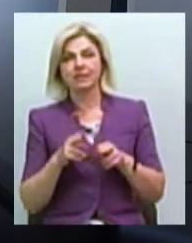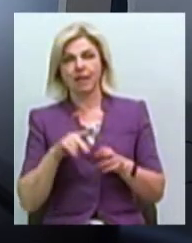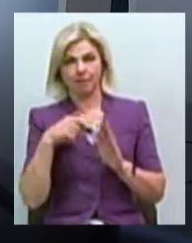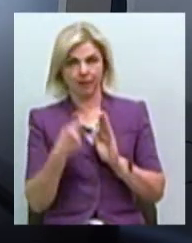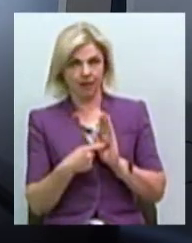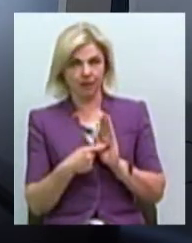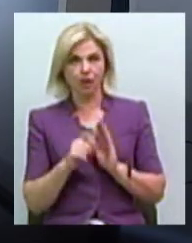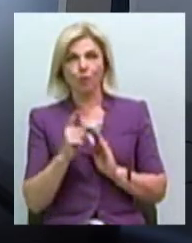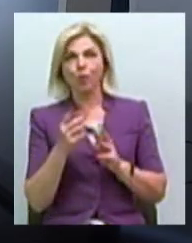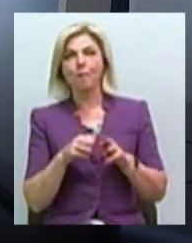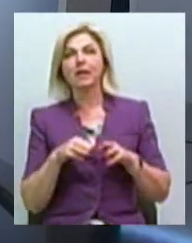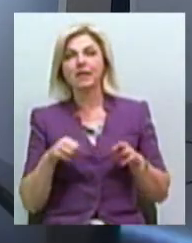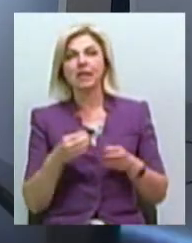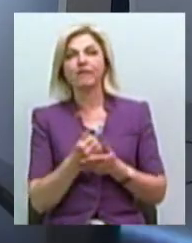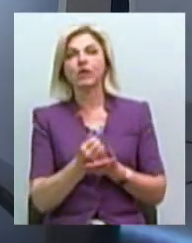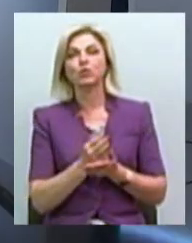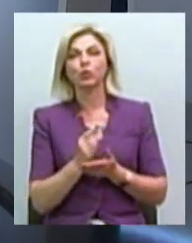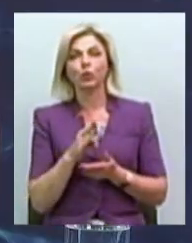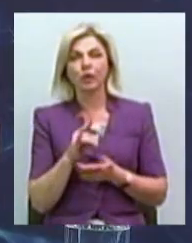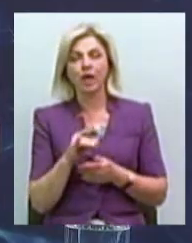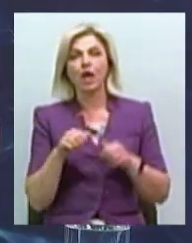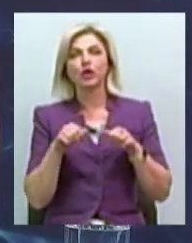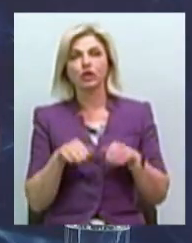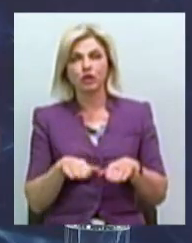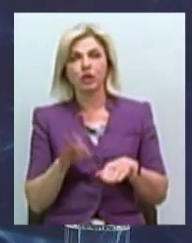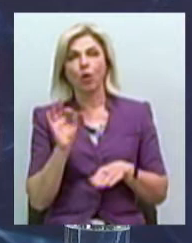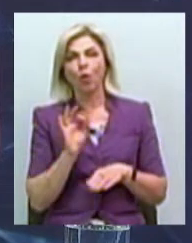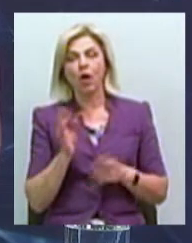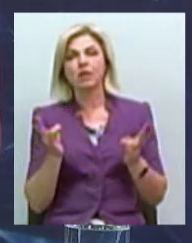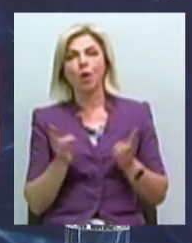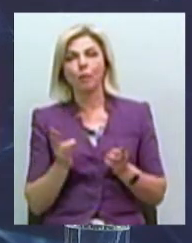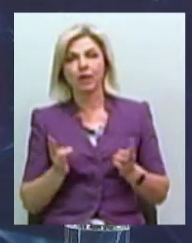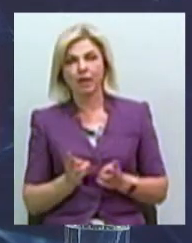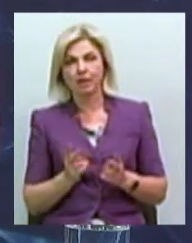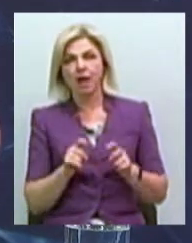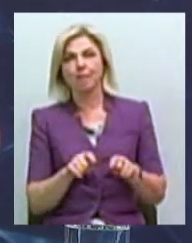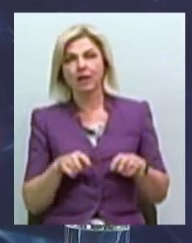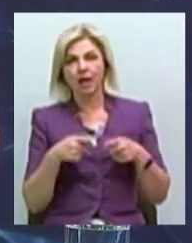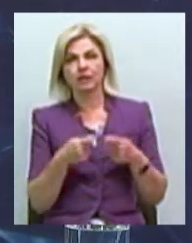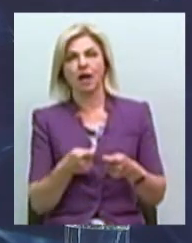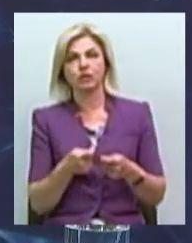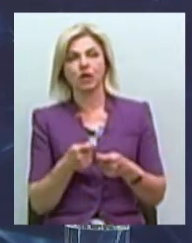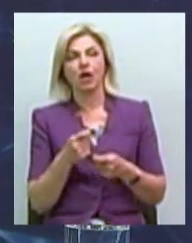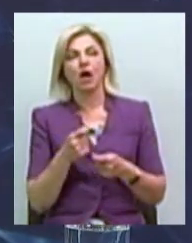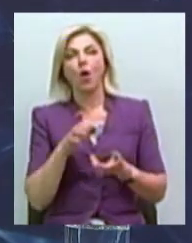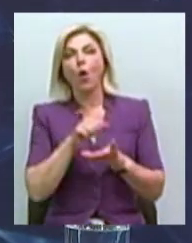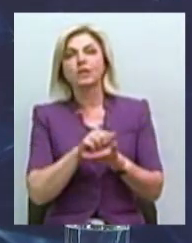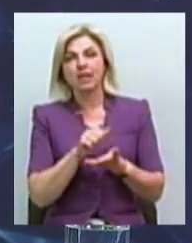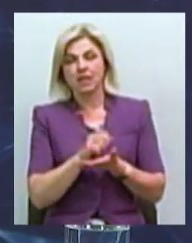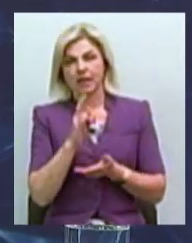що Міністерство інфраструктури прийняло рішення про необхідність передачі в концесію на 35